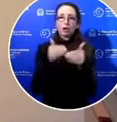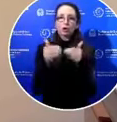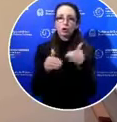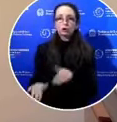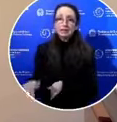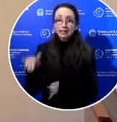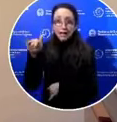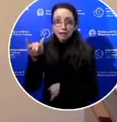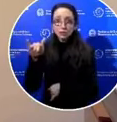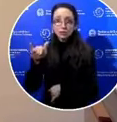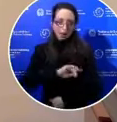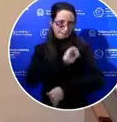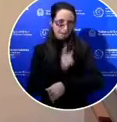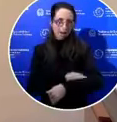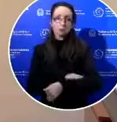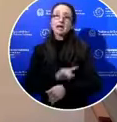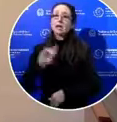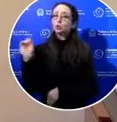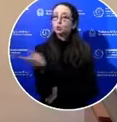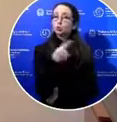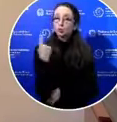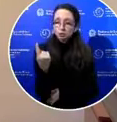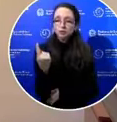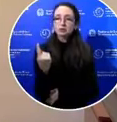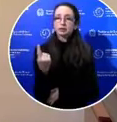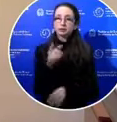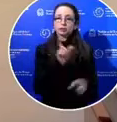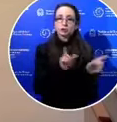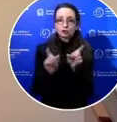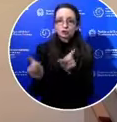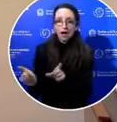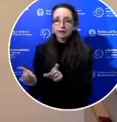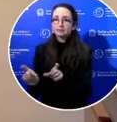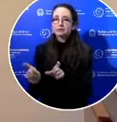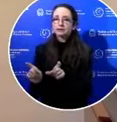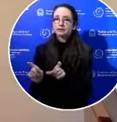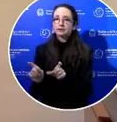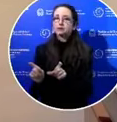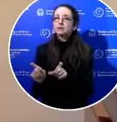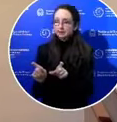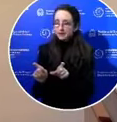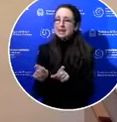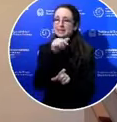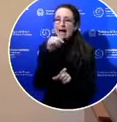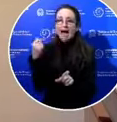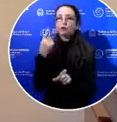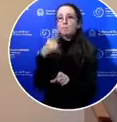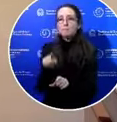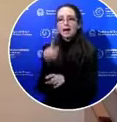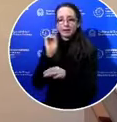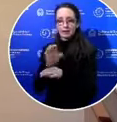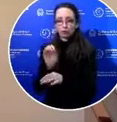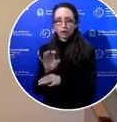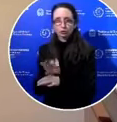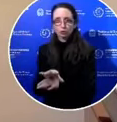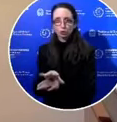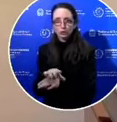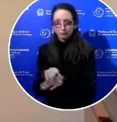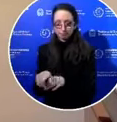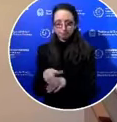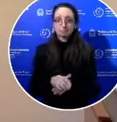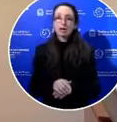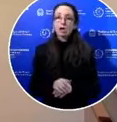tutti i soggetti che agiscono nella loro prossimità e per la loro educazione. Solo così, come sistema